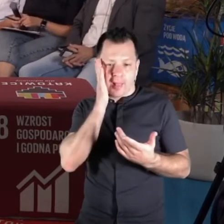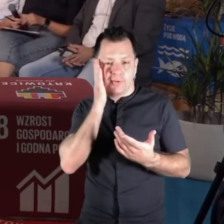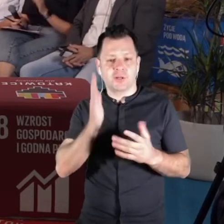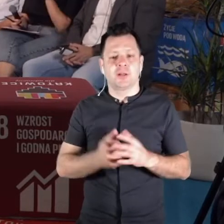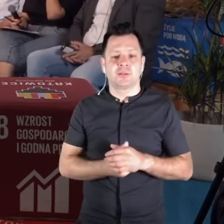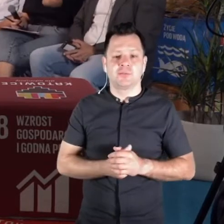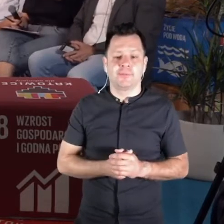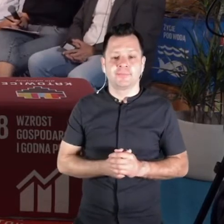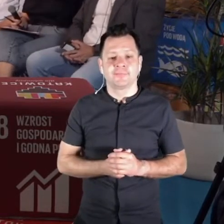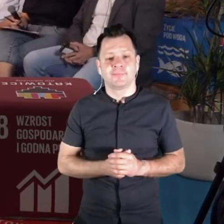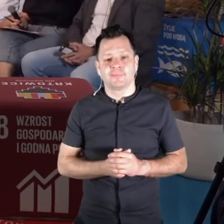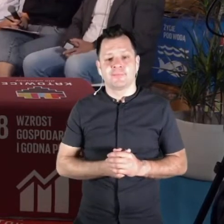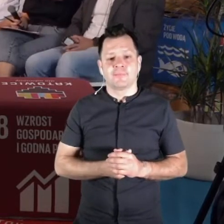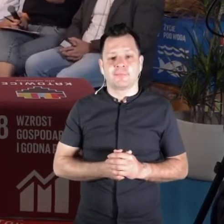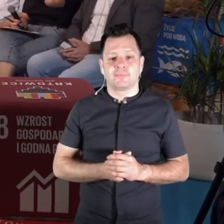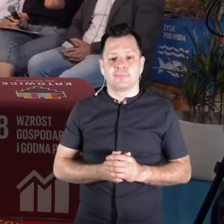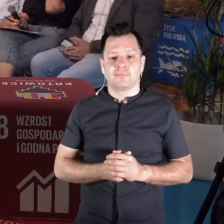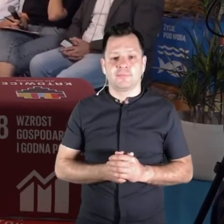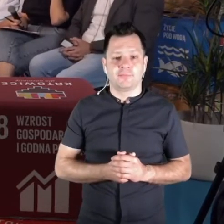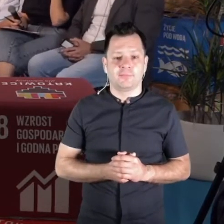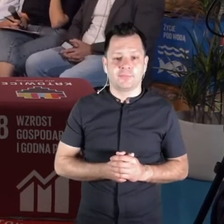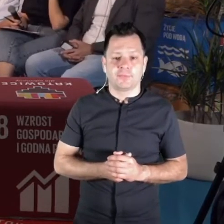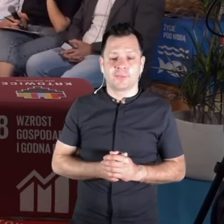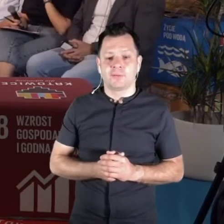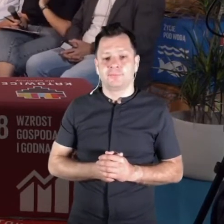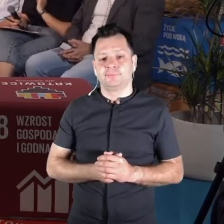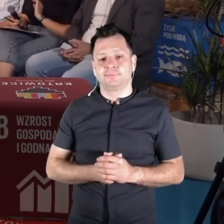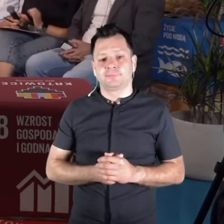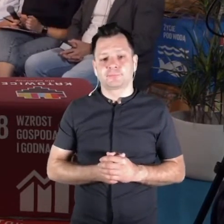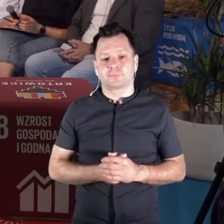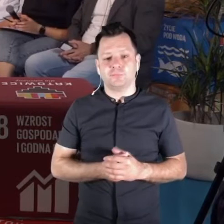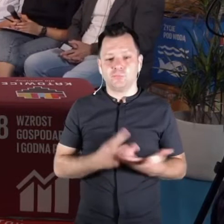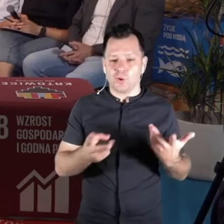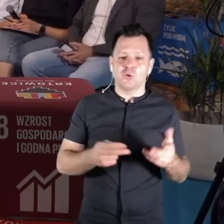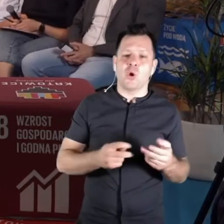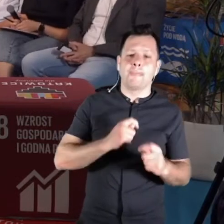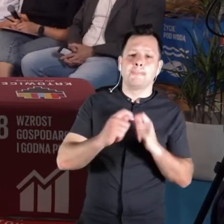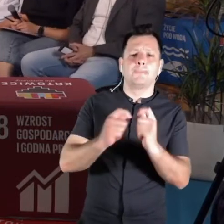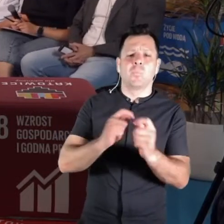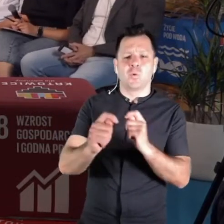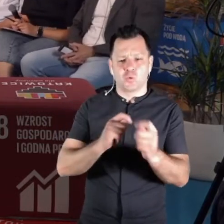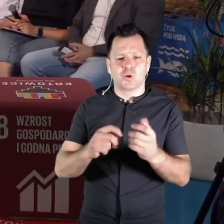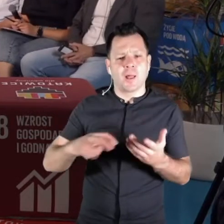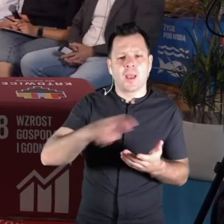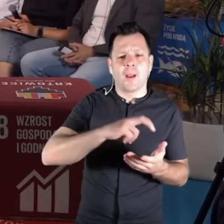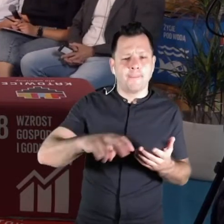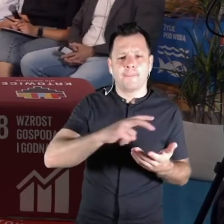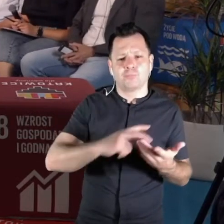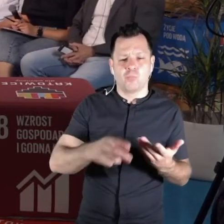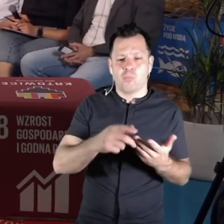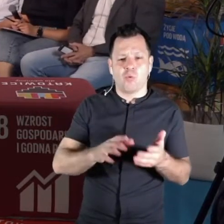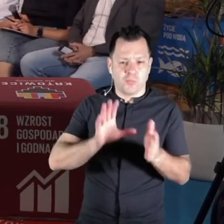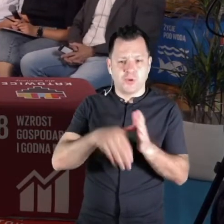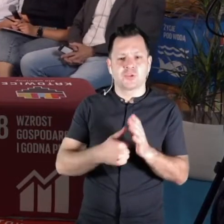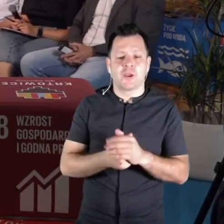mieszkańców, rozwiązania służące ułatwieniu poruszania się po mieście oraz w zakresie zieleni